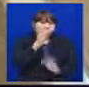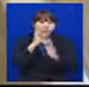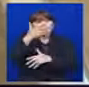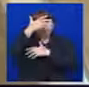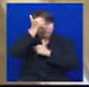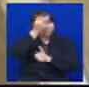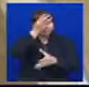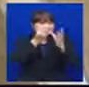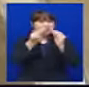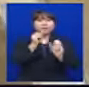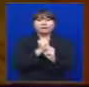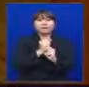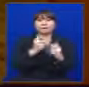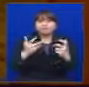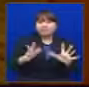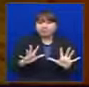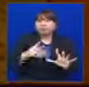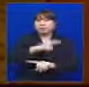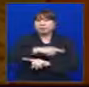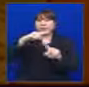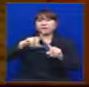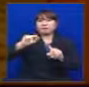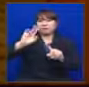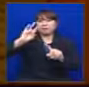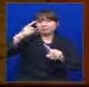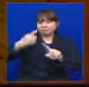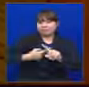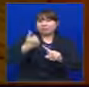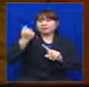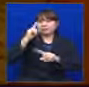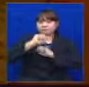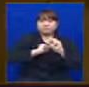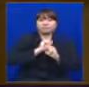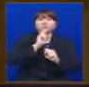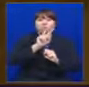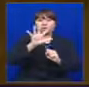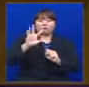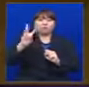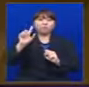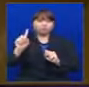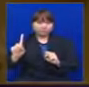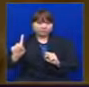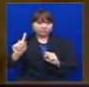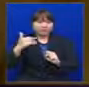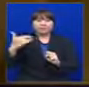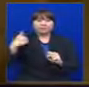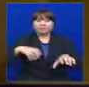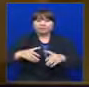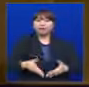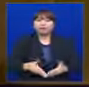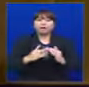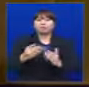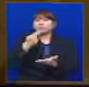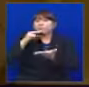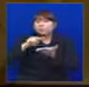โดยจะดำเนินการให้แล้วเสร็จในวันที่27พฤศจิกายน2561นอกจากนี้ยังมีการจัดตั้งหอจดหม